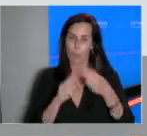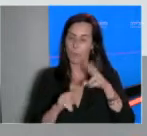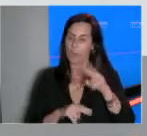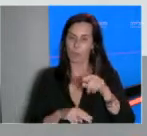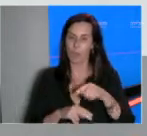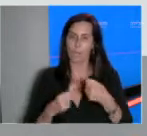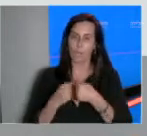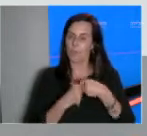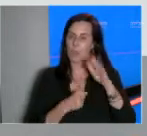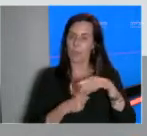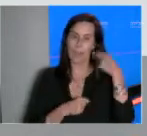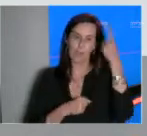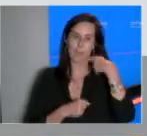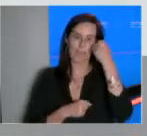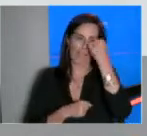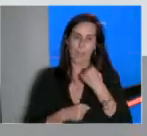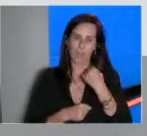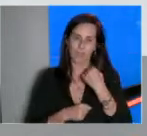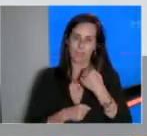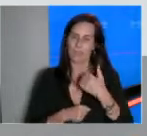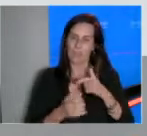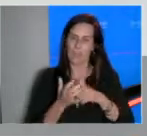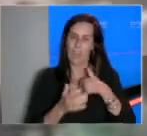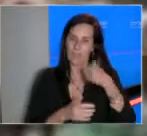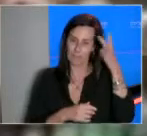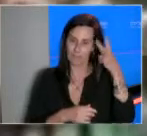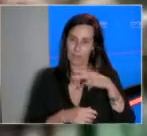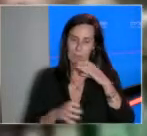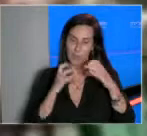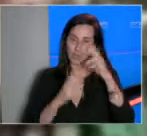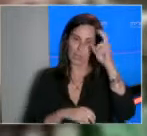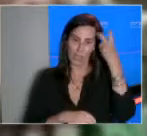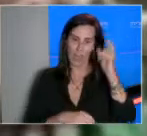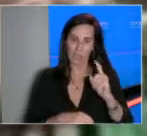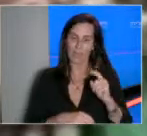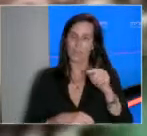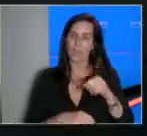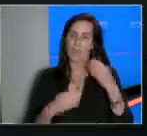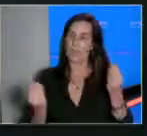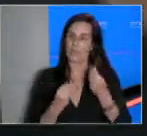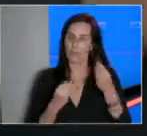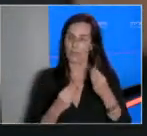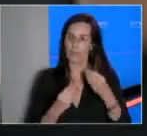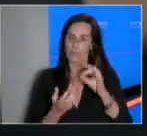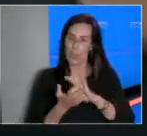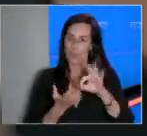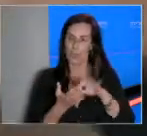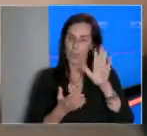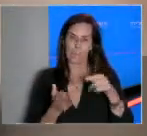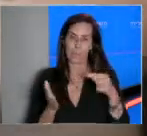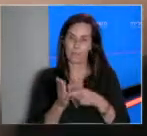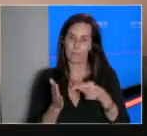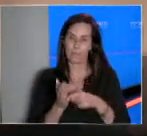פה מאבק גם על תדמית החמאס, כי אני הבנתי מתקשורת ערבית, שזה דבר שכתבו אותו גם